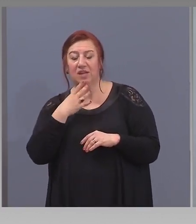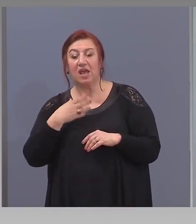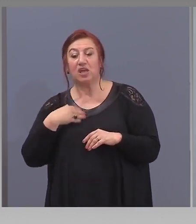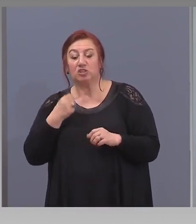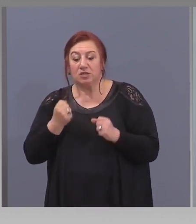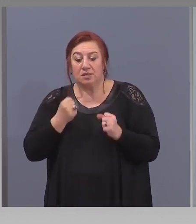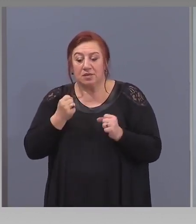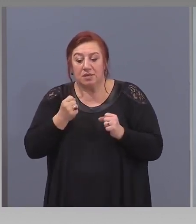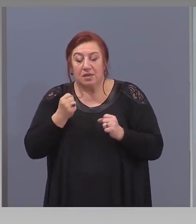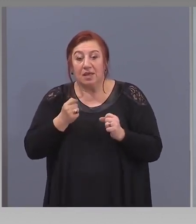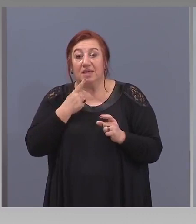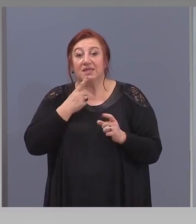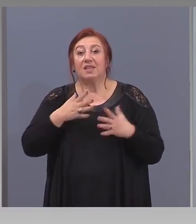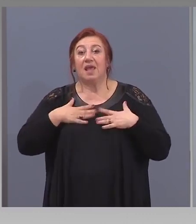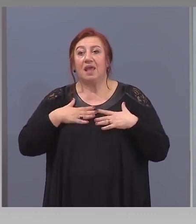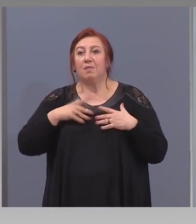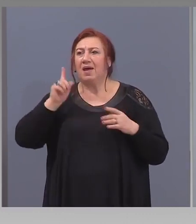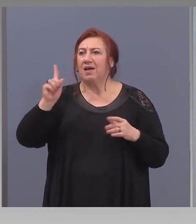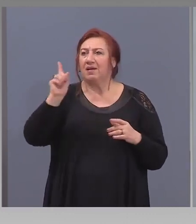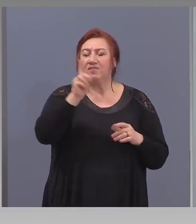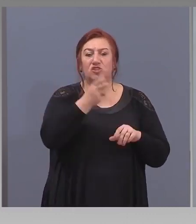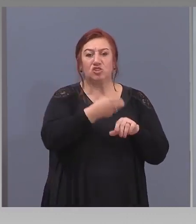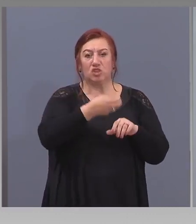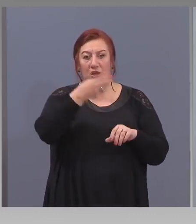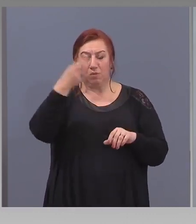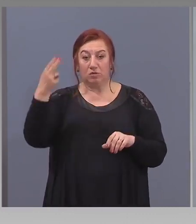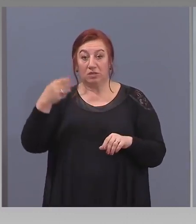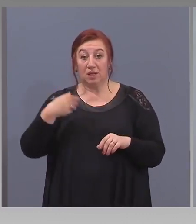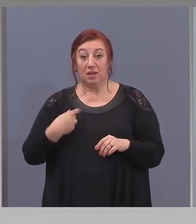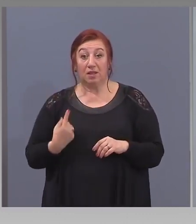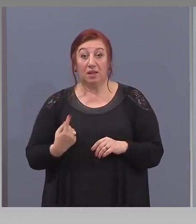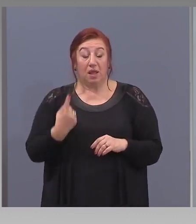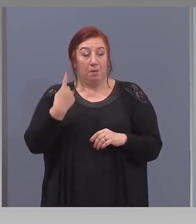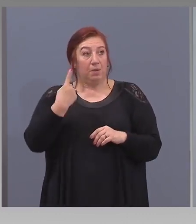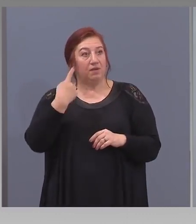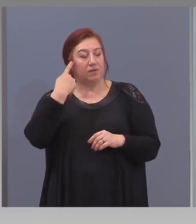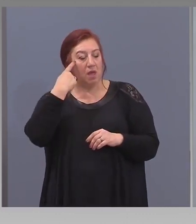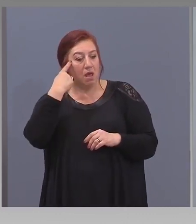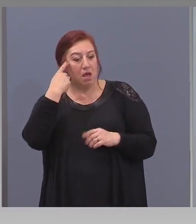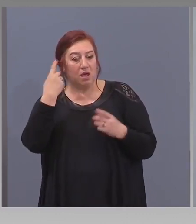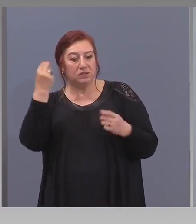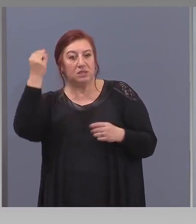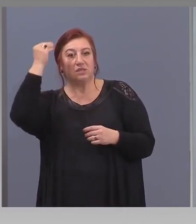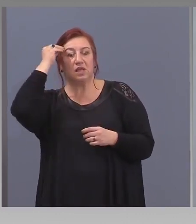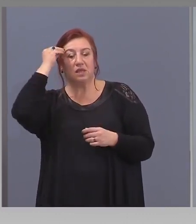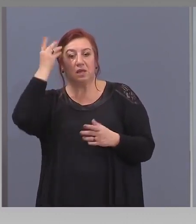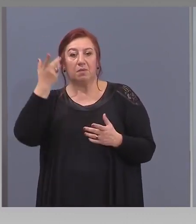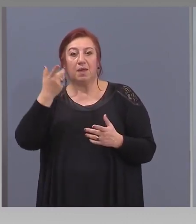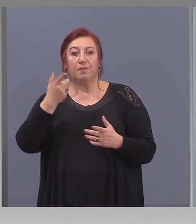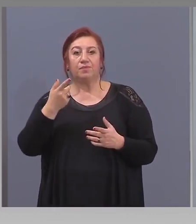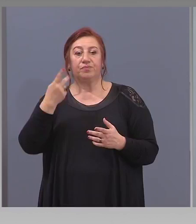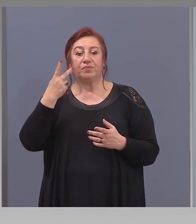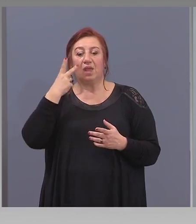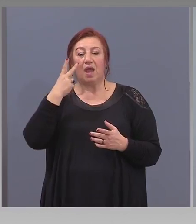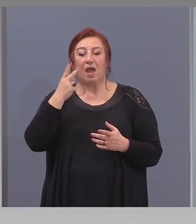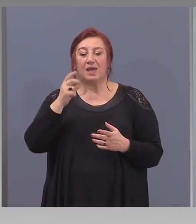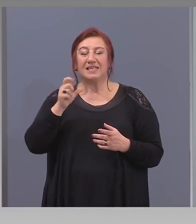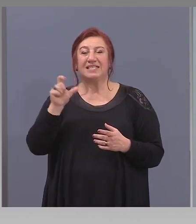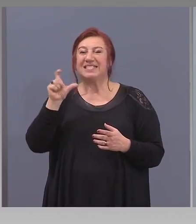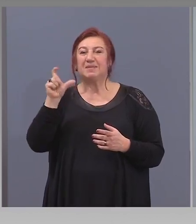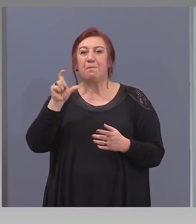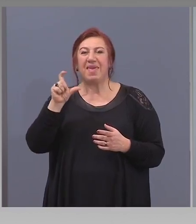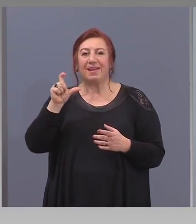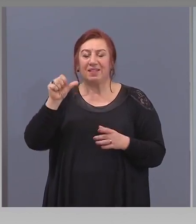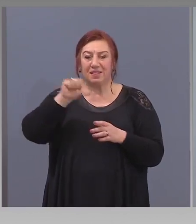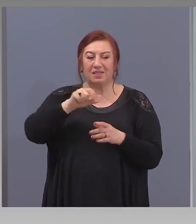да има за всякъде. Ние първи се усетихме с количествата спирт, с производителите